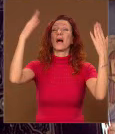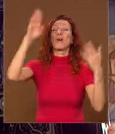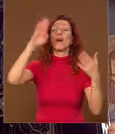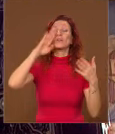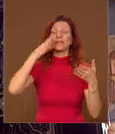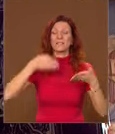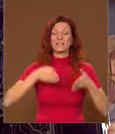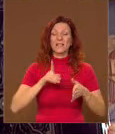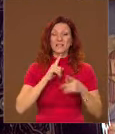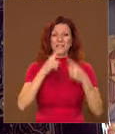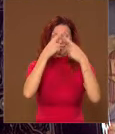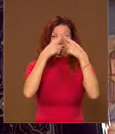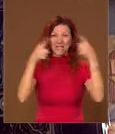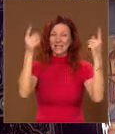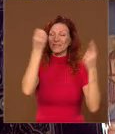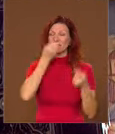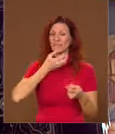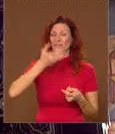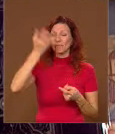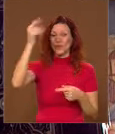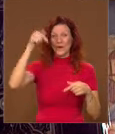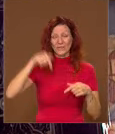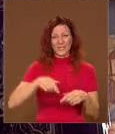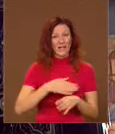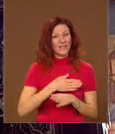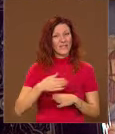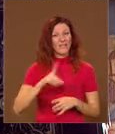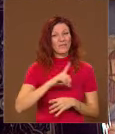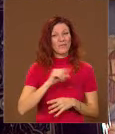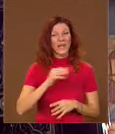Това е една особеност на катедралното столично богослужение,